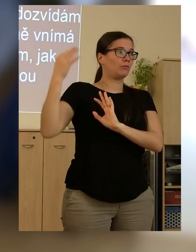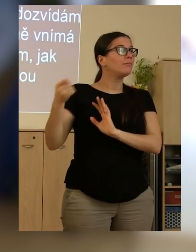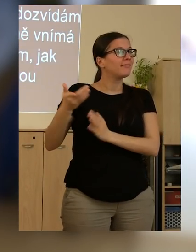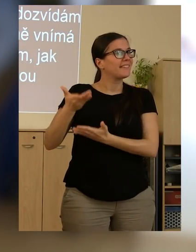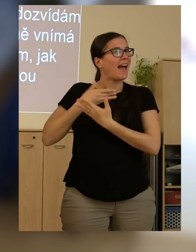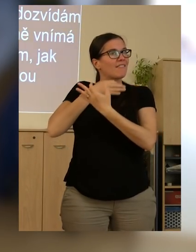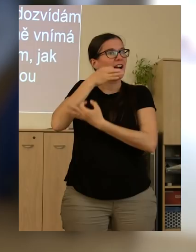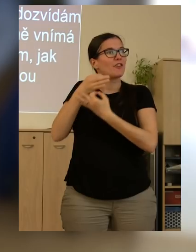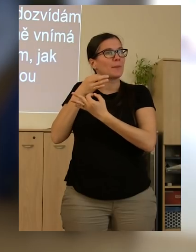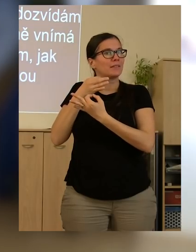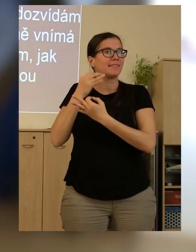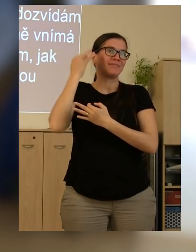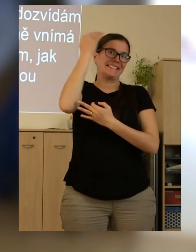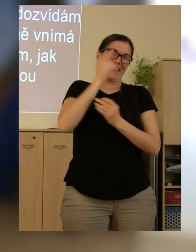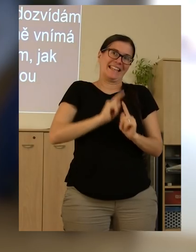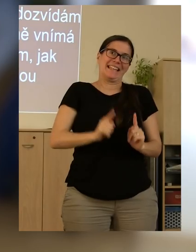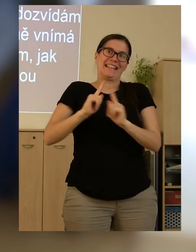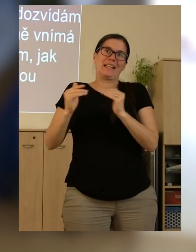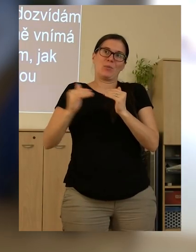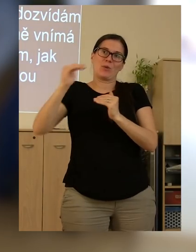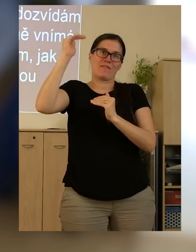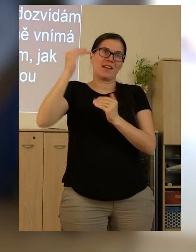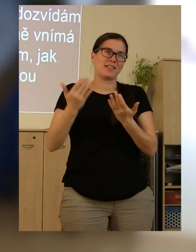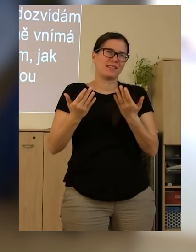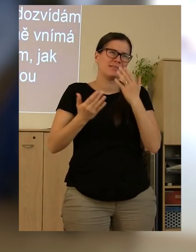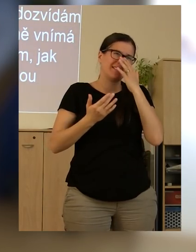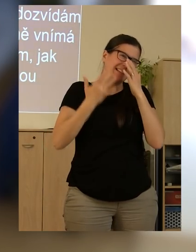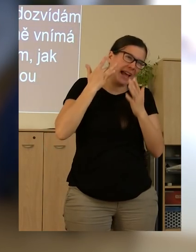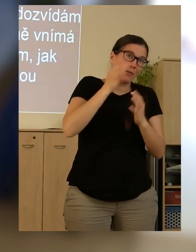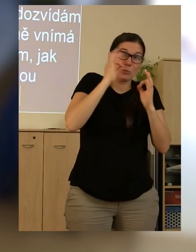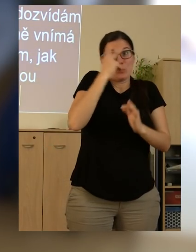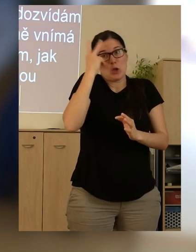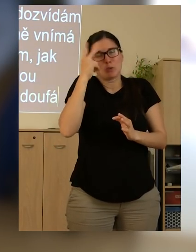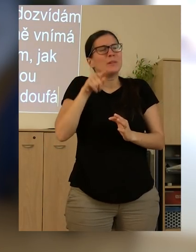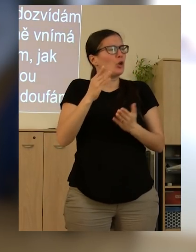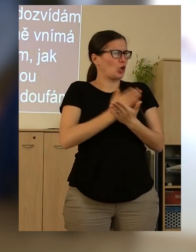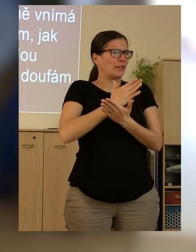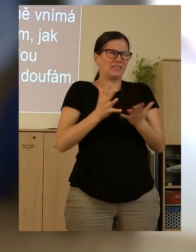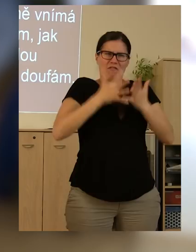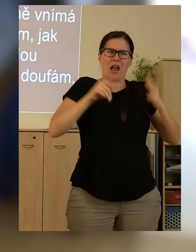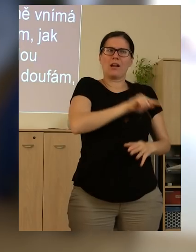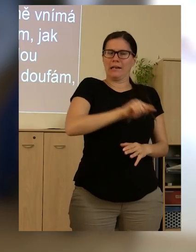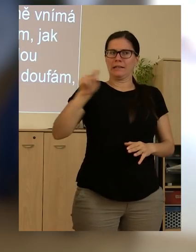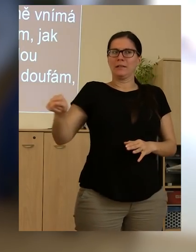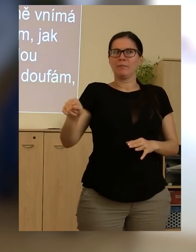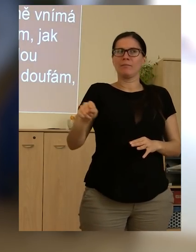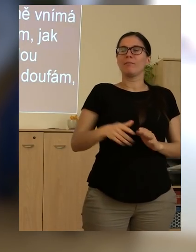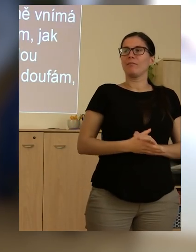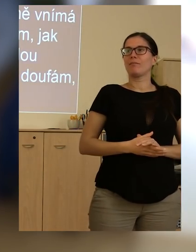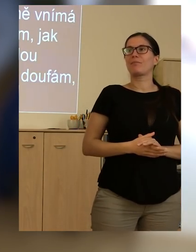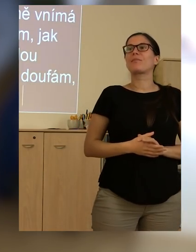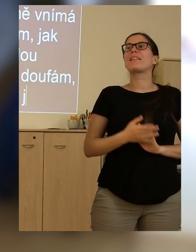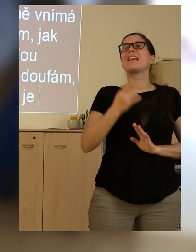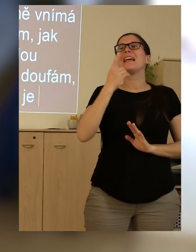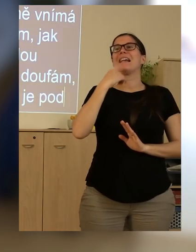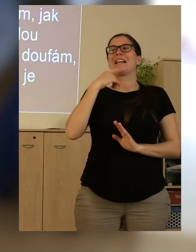rozdíl. Doufám, že je z toho zřejmý, že ten rozdíl je poměrně podstatný. Jo? Mně se hodně líbí, jeden Jungův